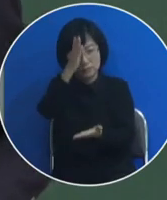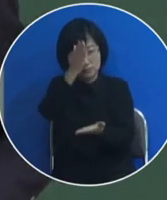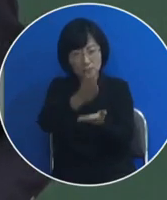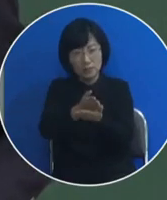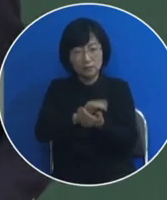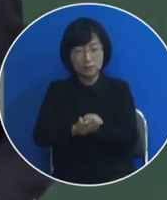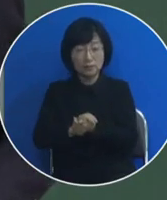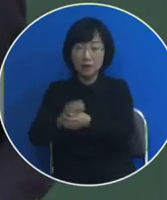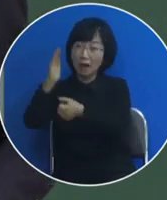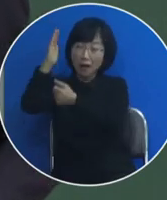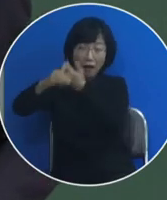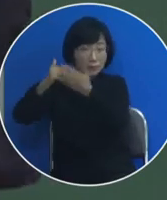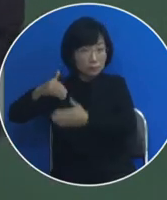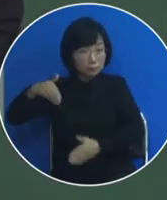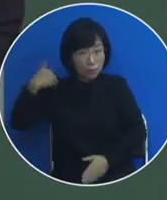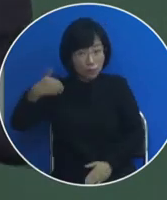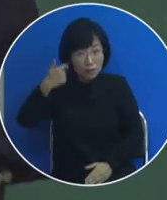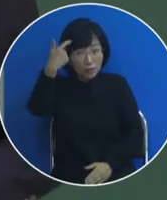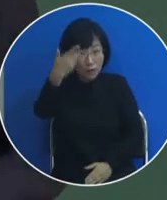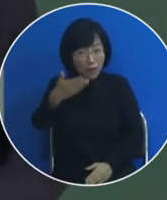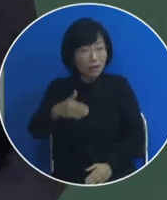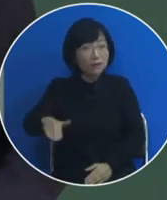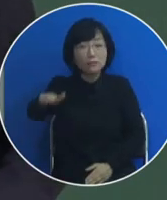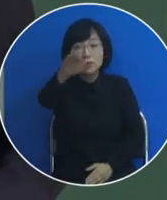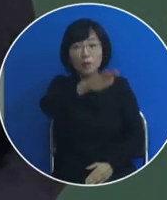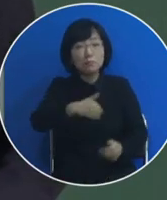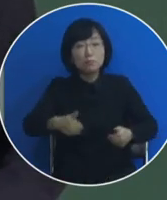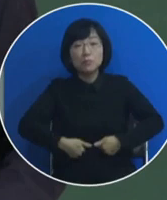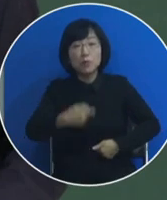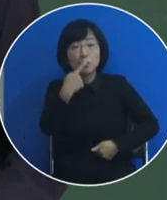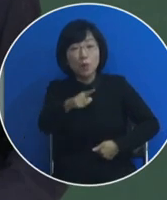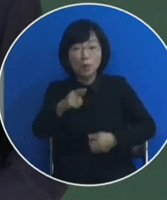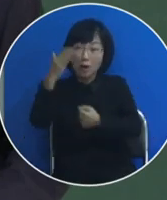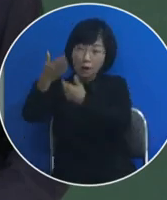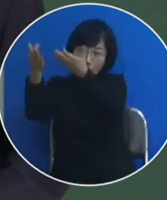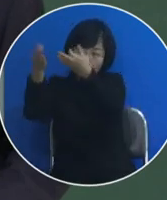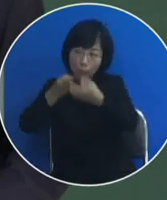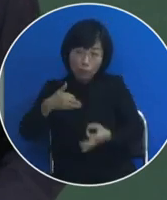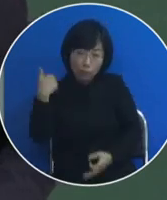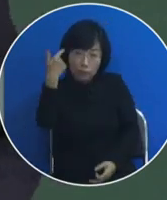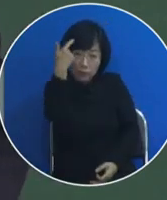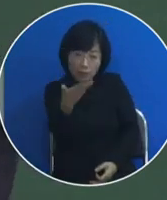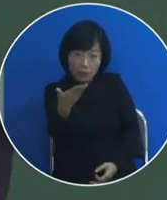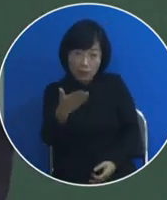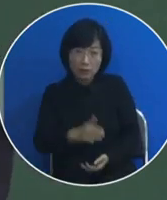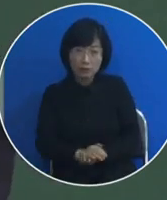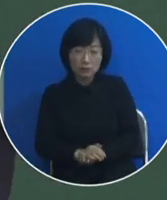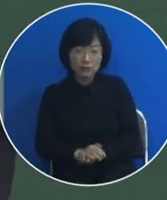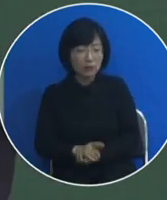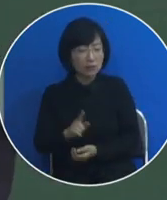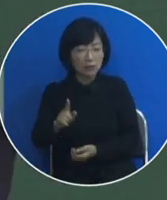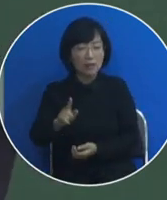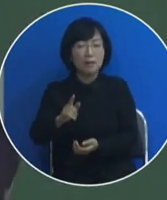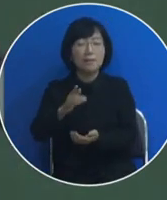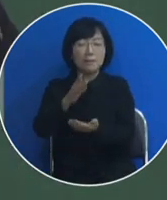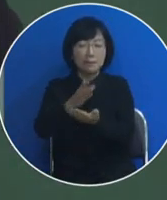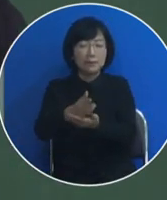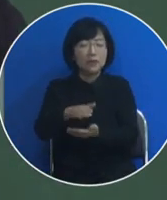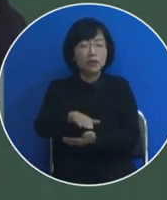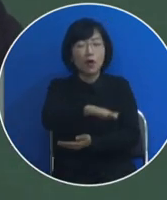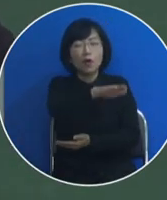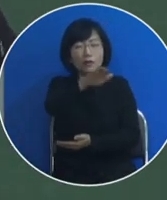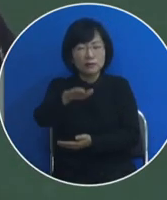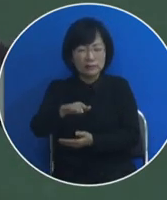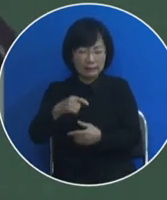모르냐? Do you think God doesn't know? 여러분 뭐가 필요한지 하나님 모릅니까? Do you think God doesn't know what you need? 딴 거 구해라서요. He asked. 너희는